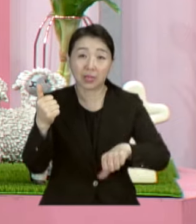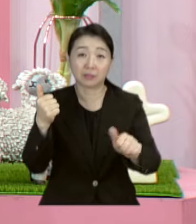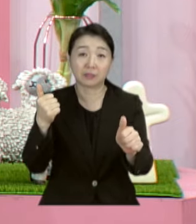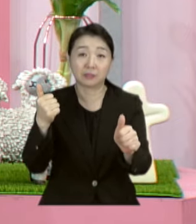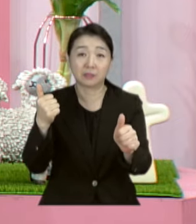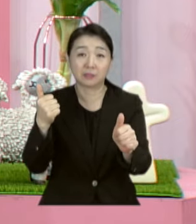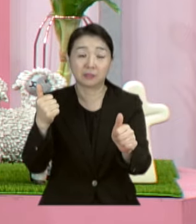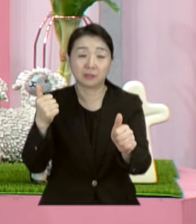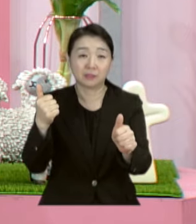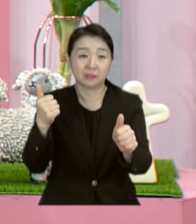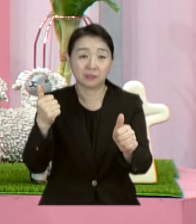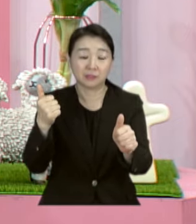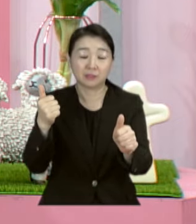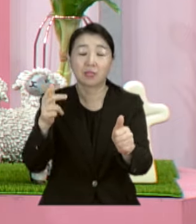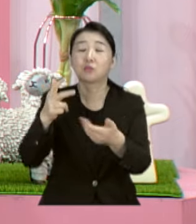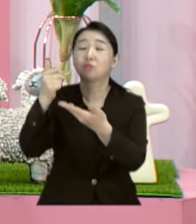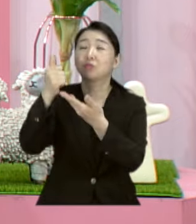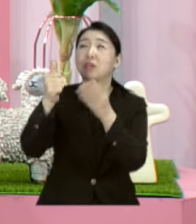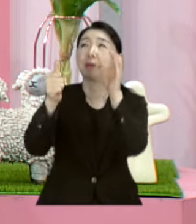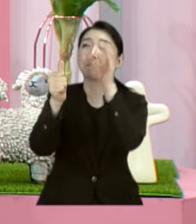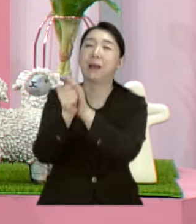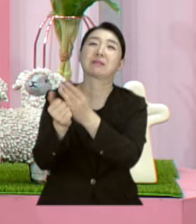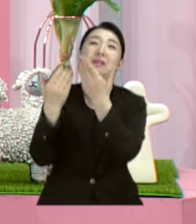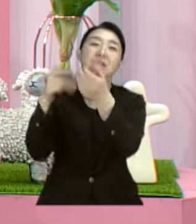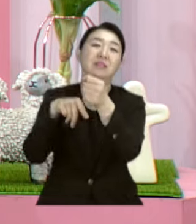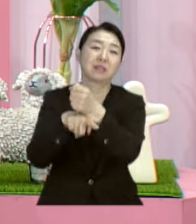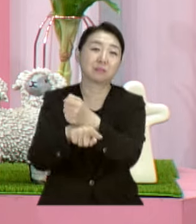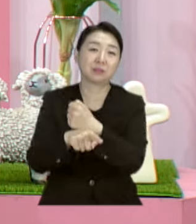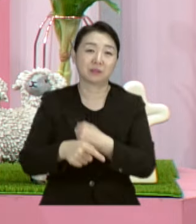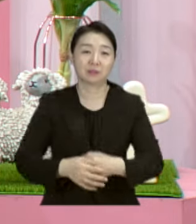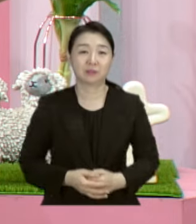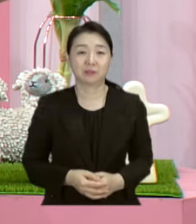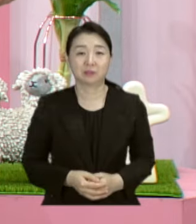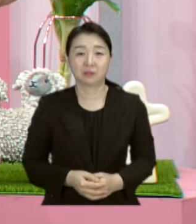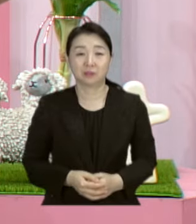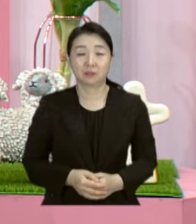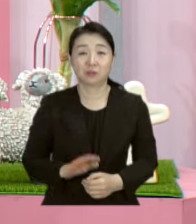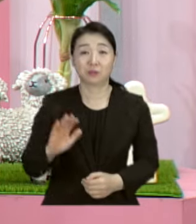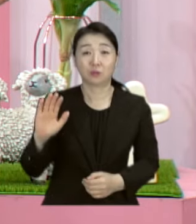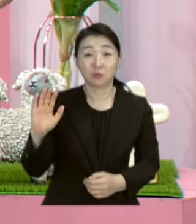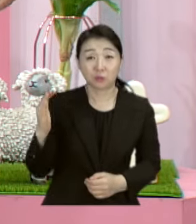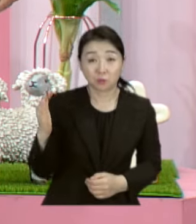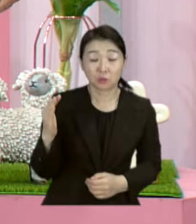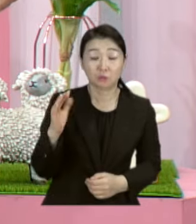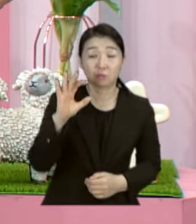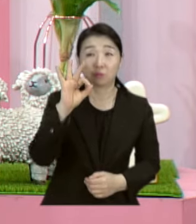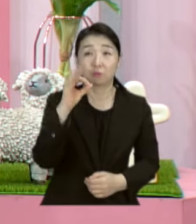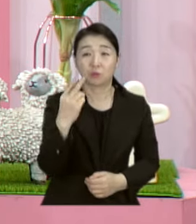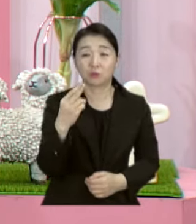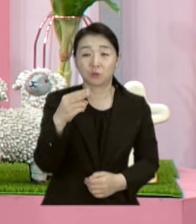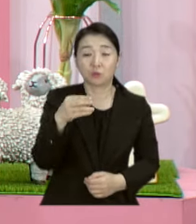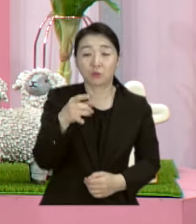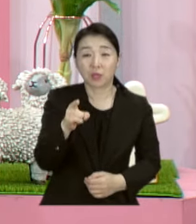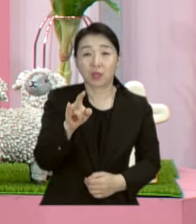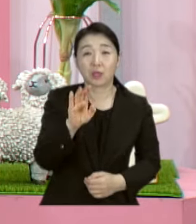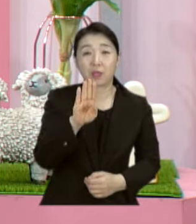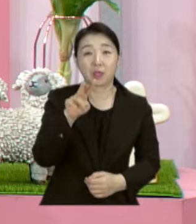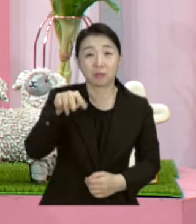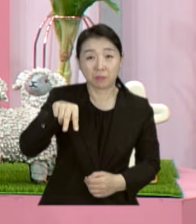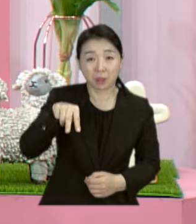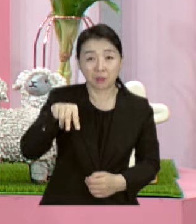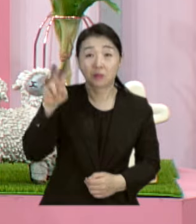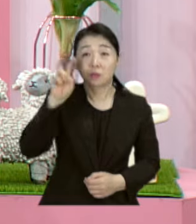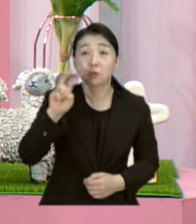그 아들들을 이제 주님께 맡겨드린다. 요새 요게벳의 노래라고 네, 네, 네, 네. 모세를